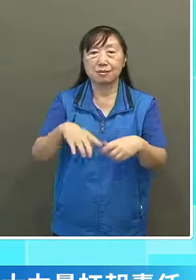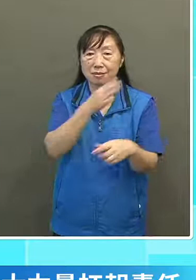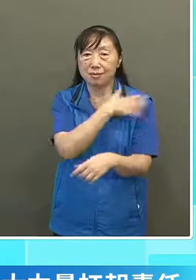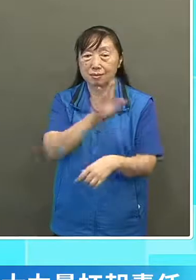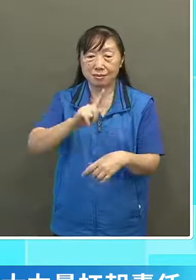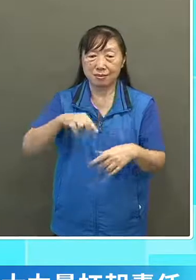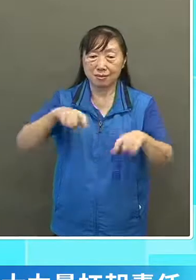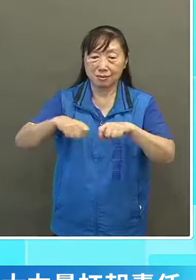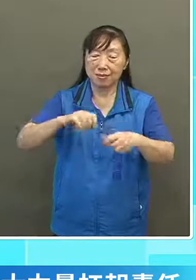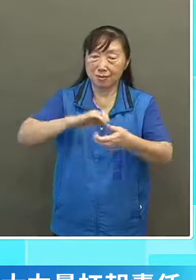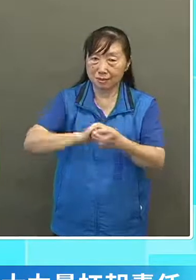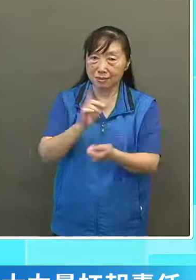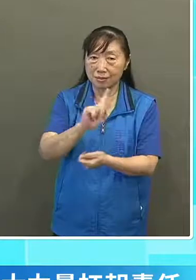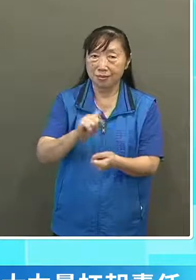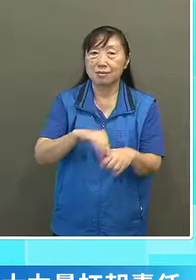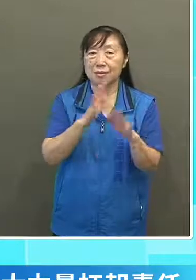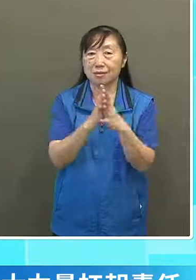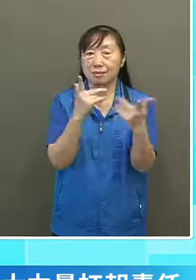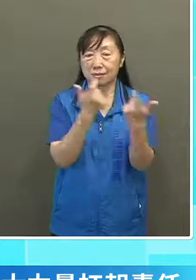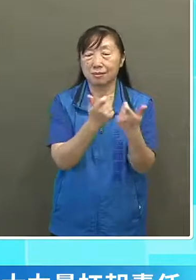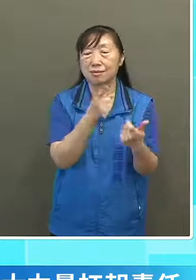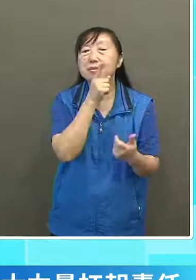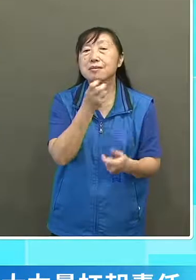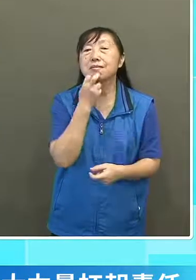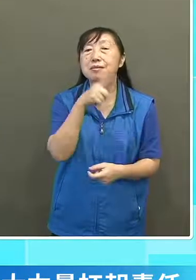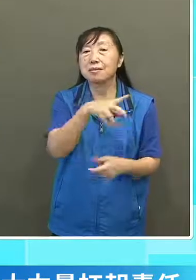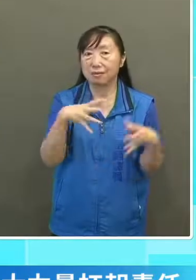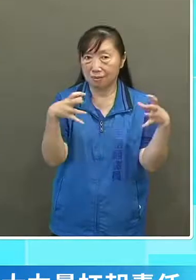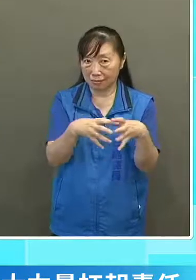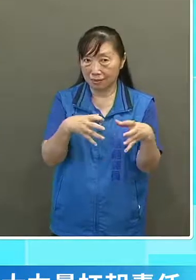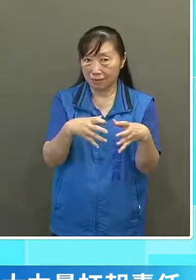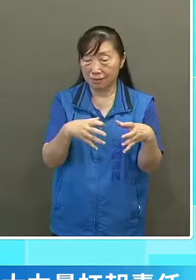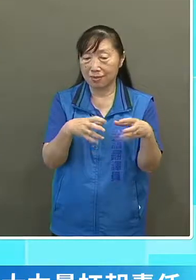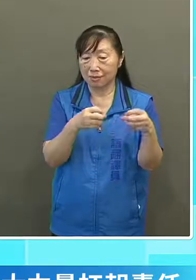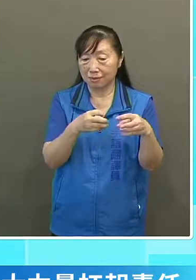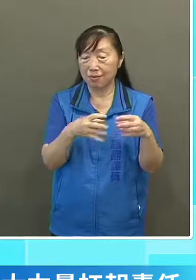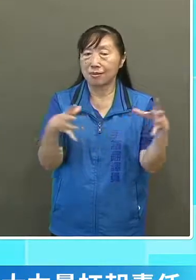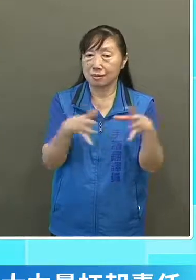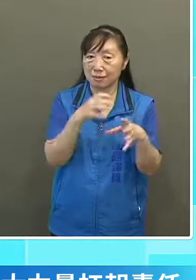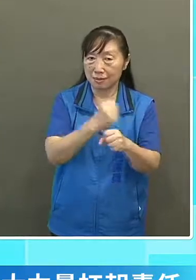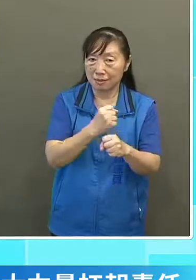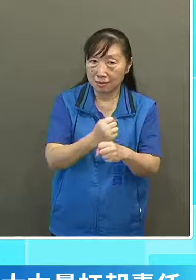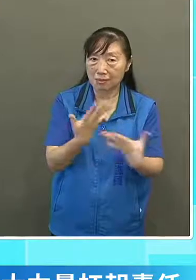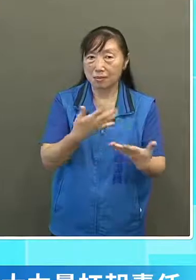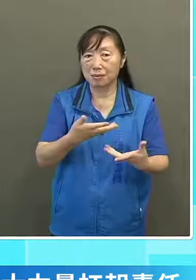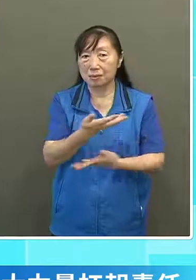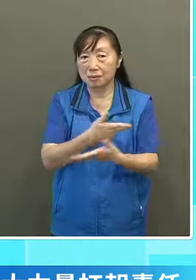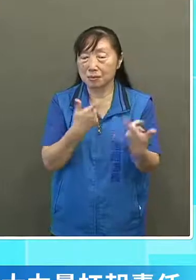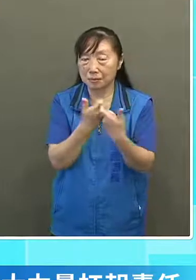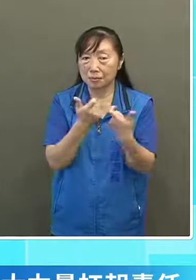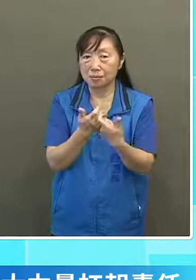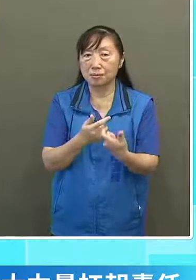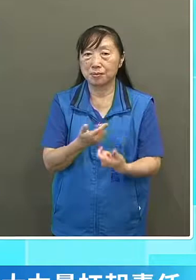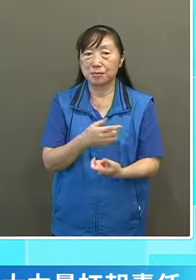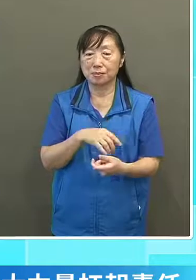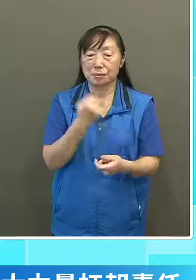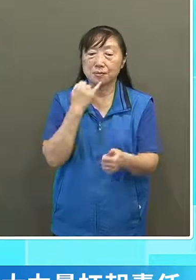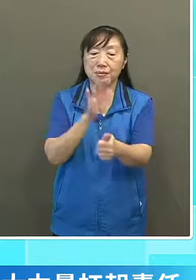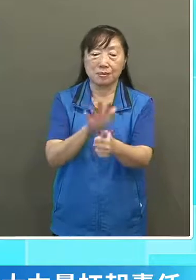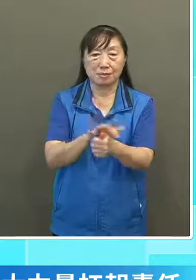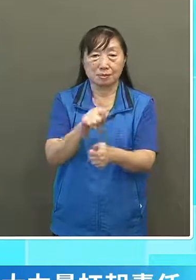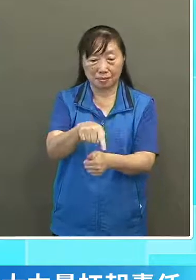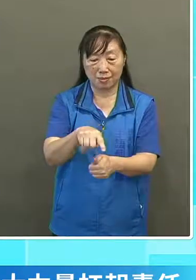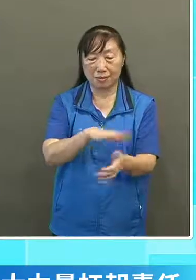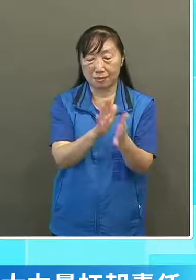化随时跟中央大家采取密切的合作配合，让我们疫情能够很快速的把它锁